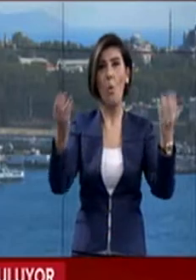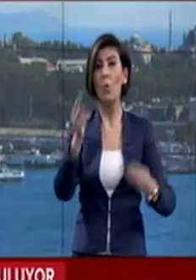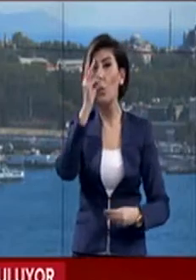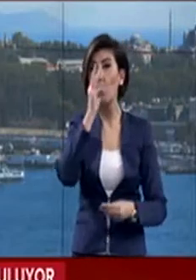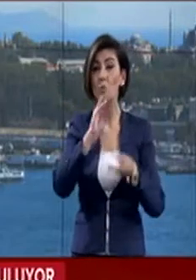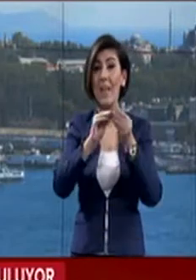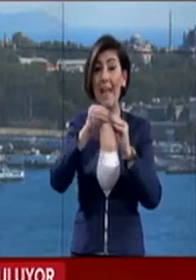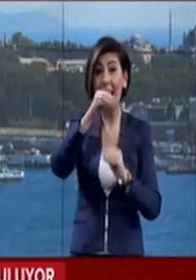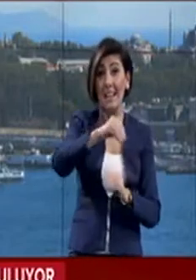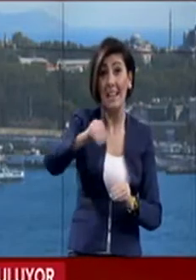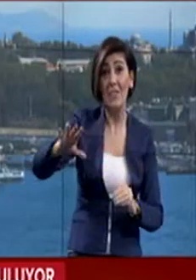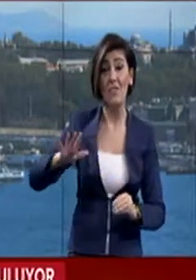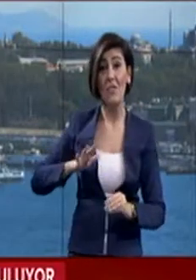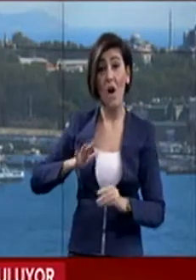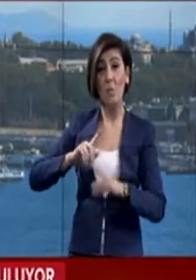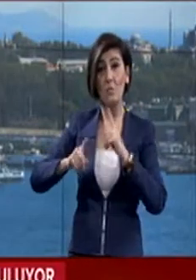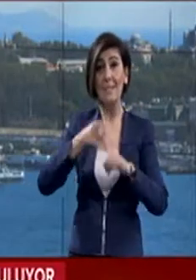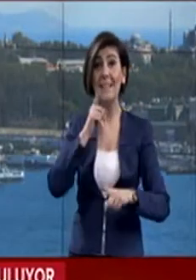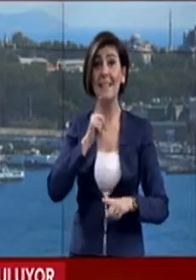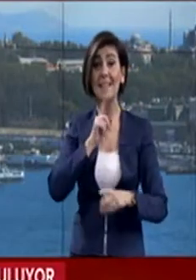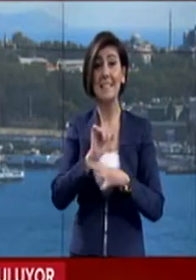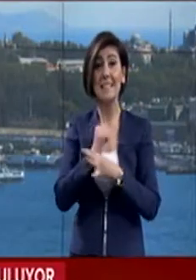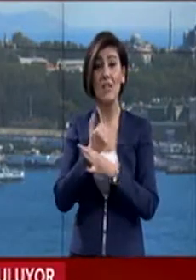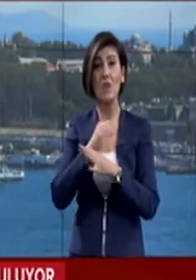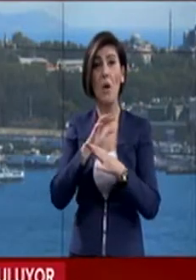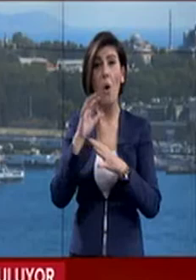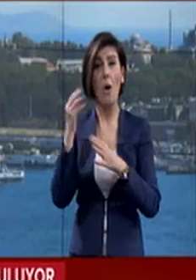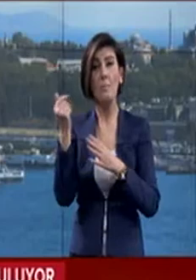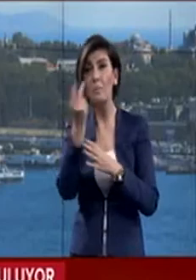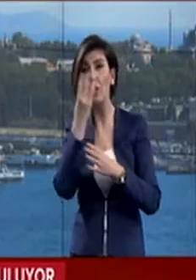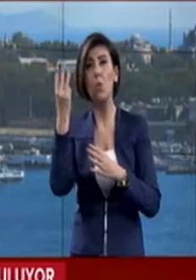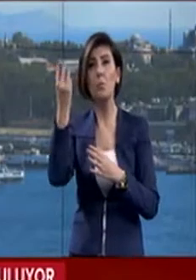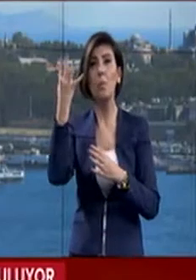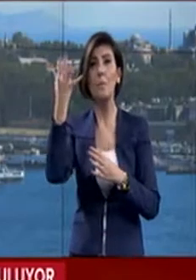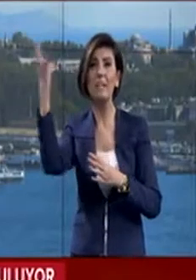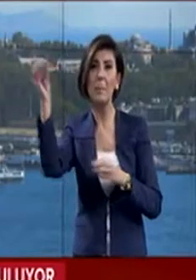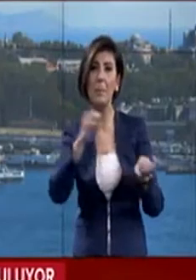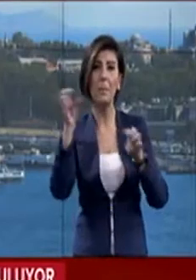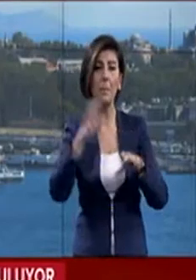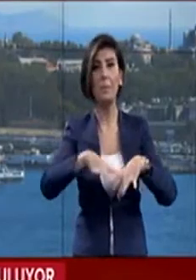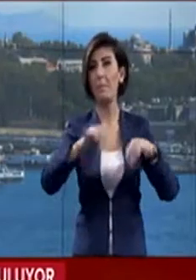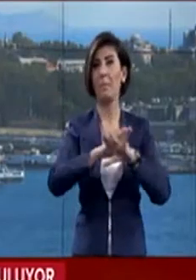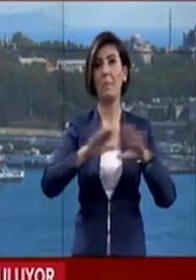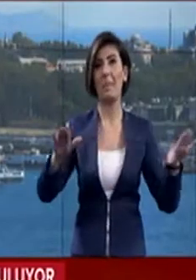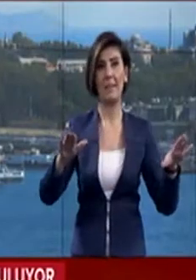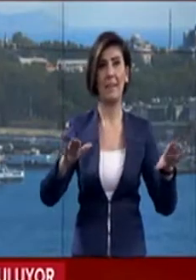300 heykelin sergileneceği müzeye İngiliz sanatçının eserlerinden 35'i yerleştirildi bile.